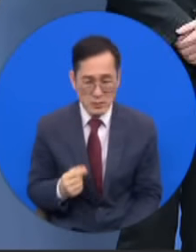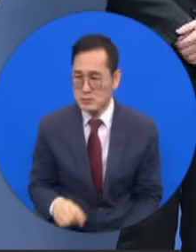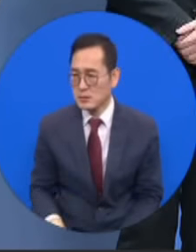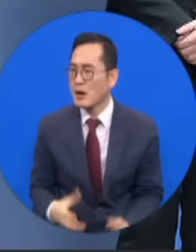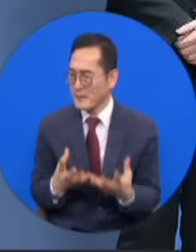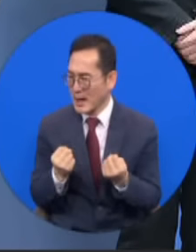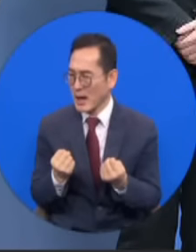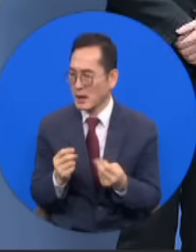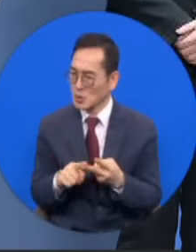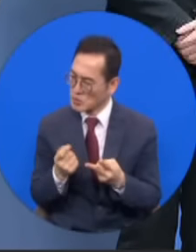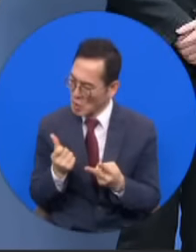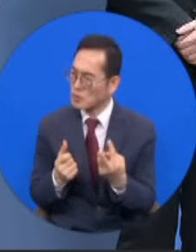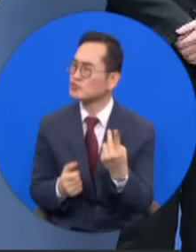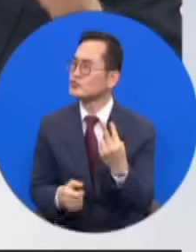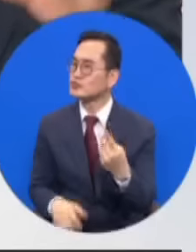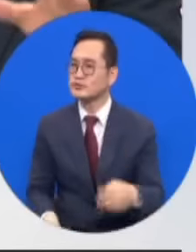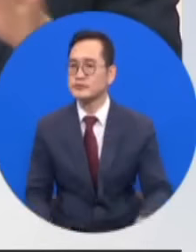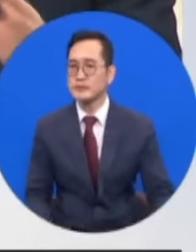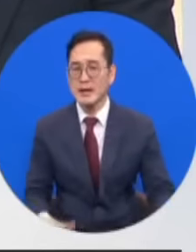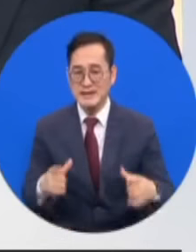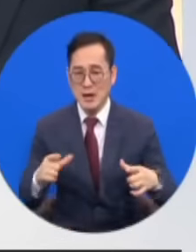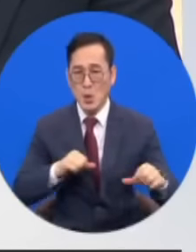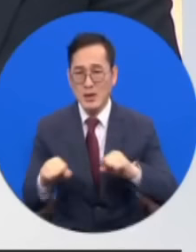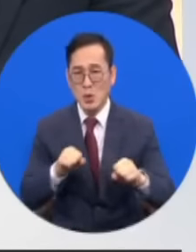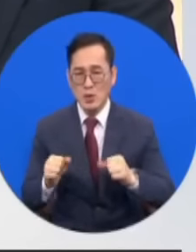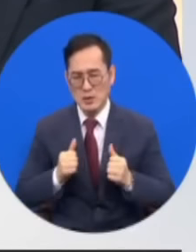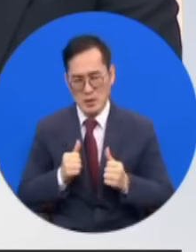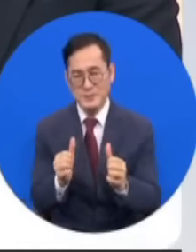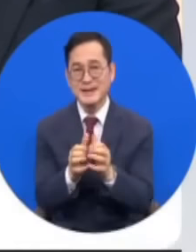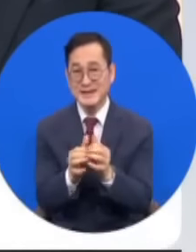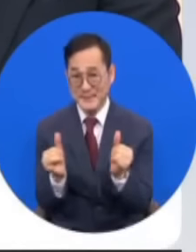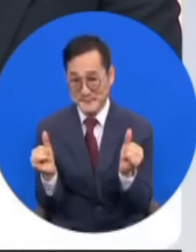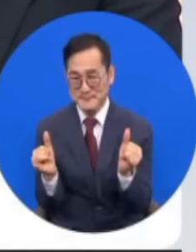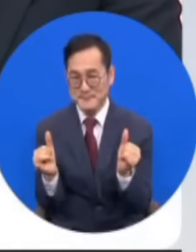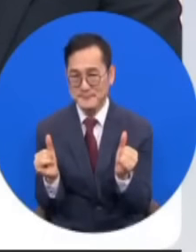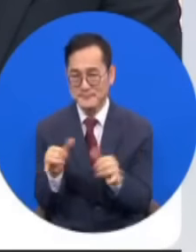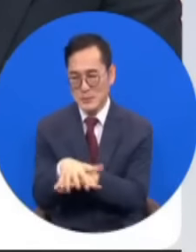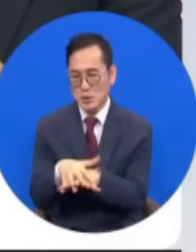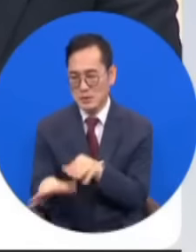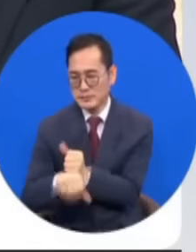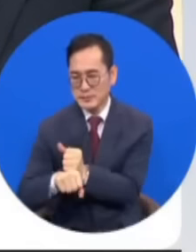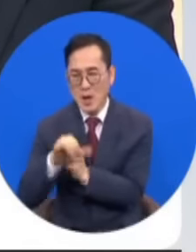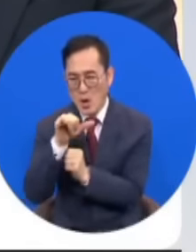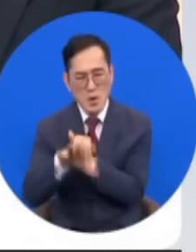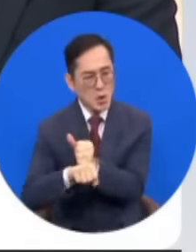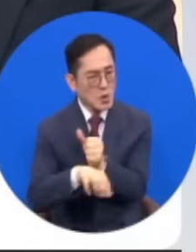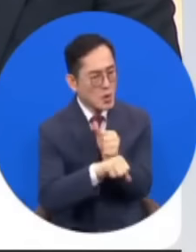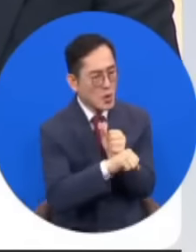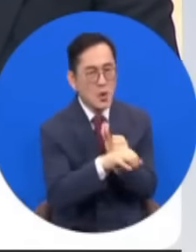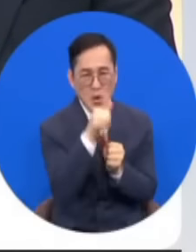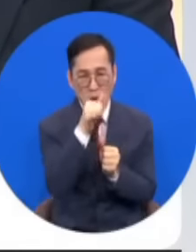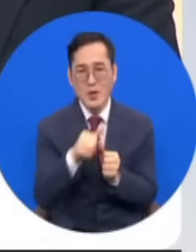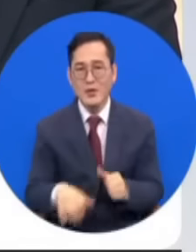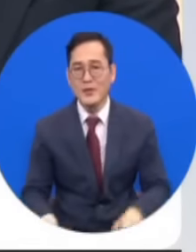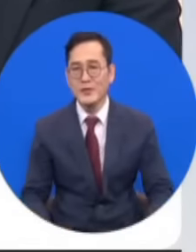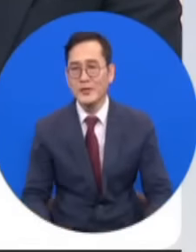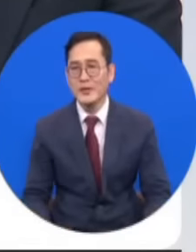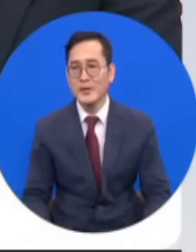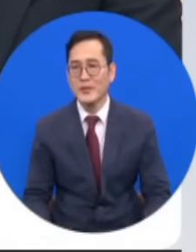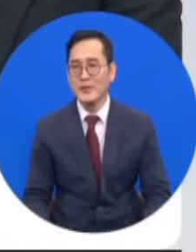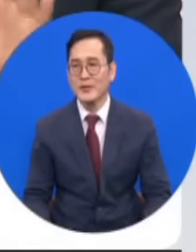그가 여러 가지 활동을 또 열심히 하는 분들은 또 이제 일정한 정도의 조직을 갖고 있는 건데요 앞에서 이제 우리 안의원 님이 말씀하신